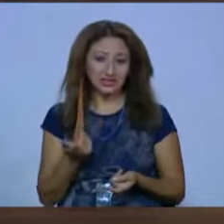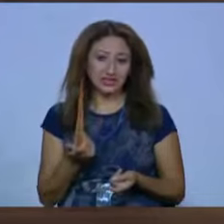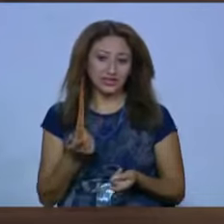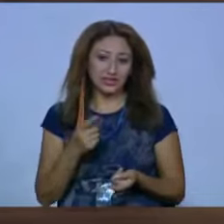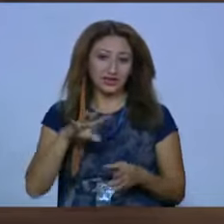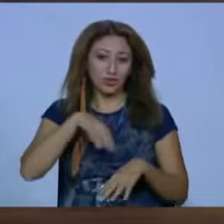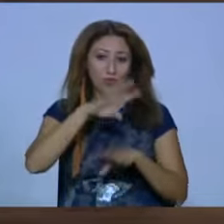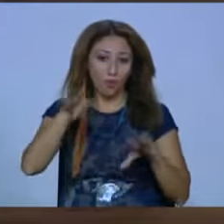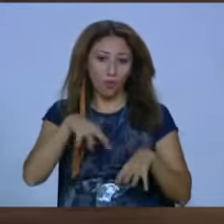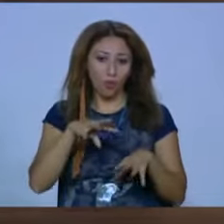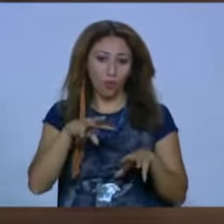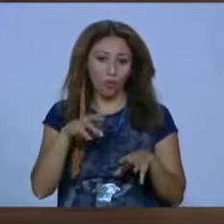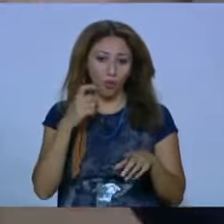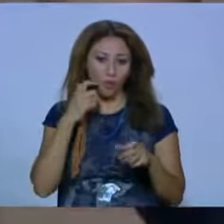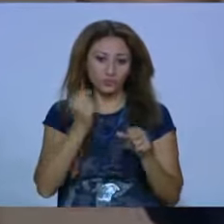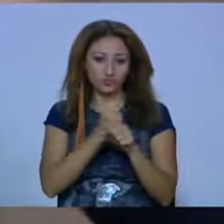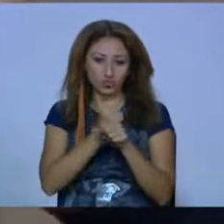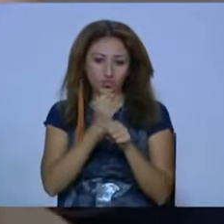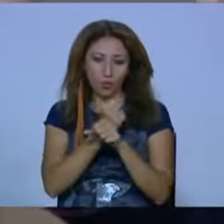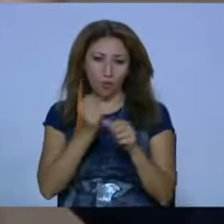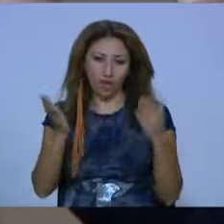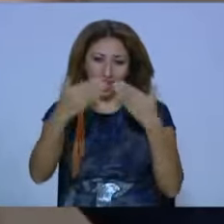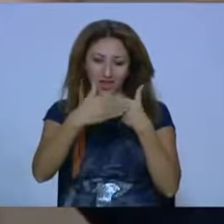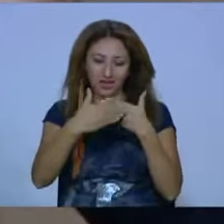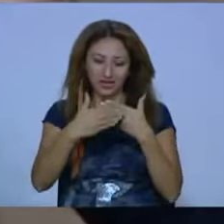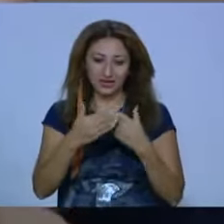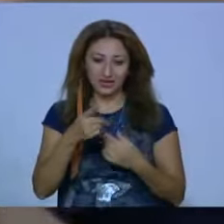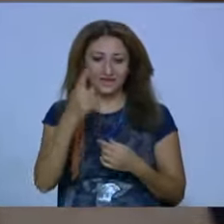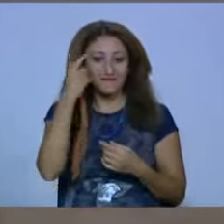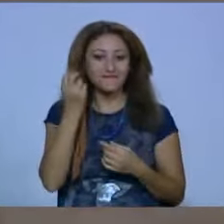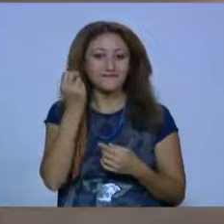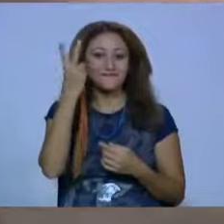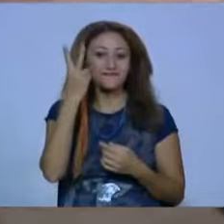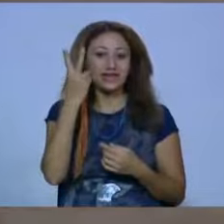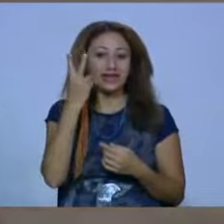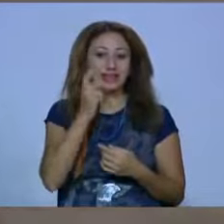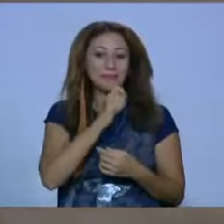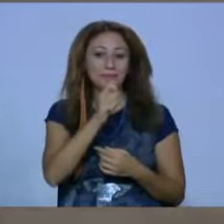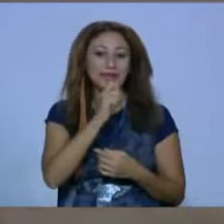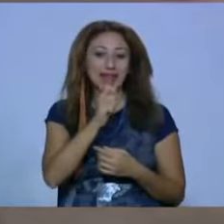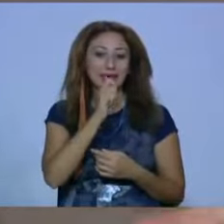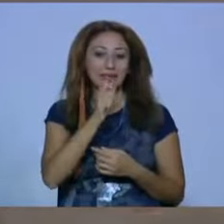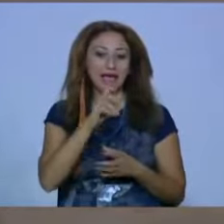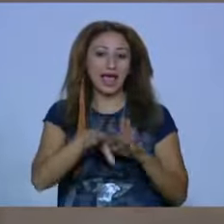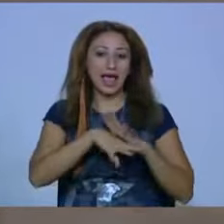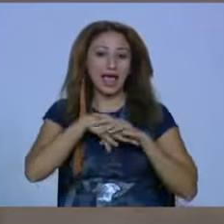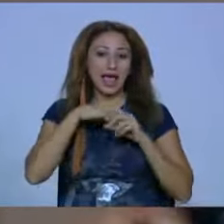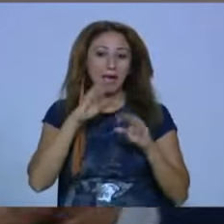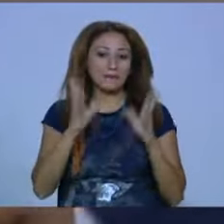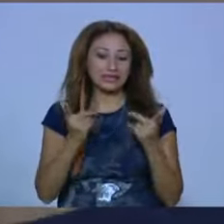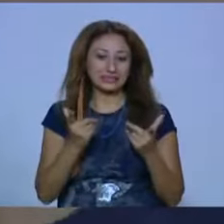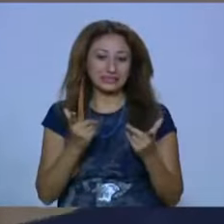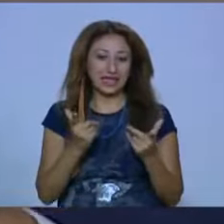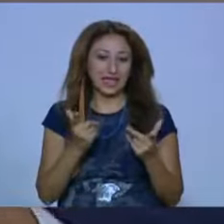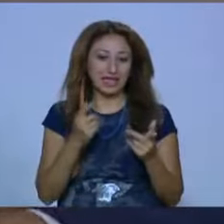الحالة اللي هي حصلة اللي هي في الكواليس اللي هي اتعملت فكرة برنامج الميكنج اللي هو عملوها ازاي بعد كده، كانت أول مرة يتعمل